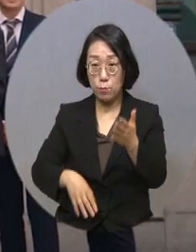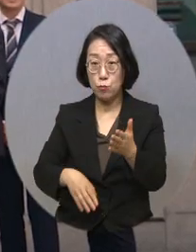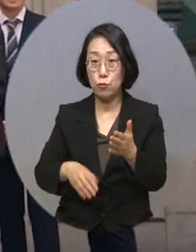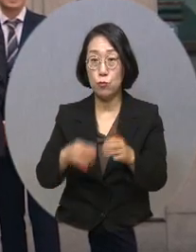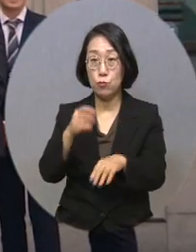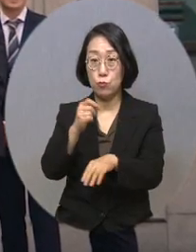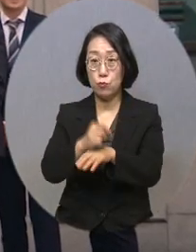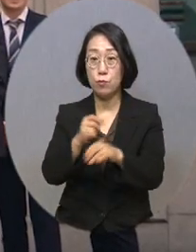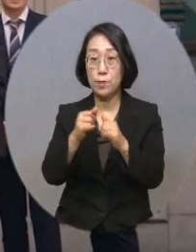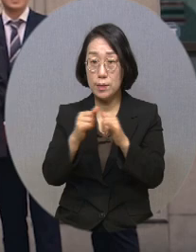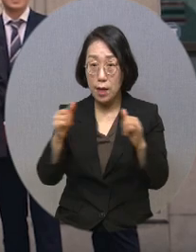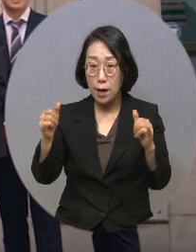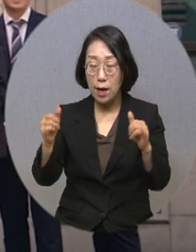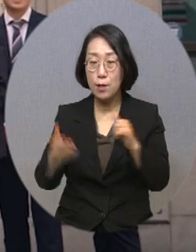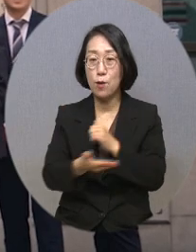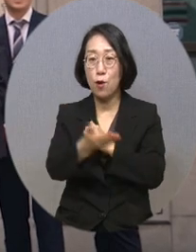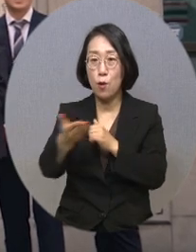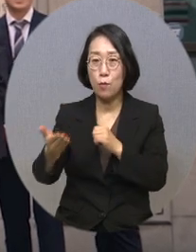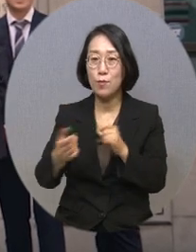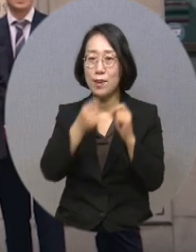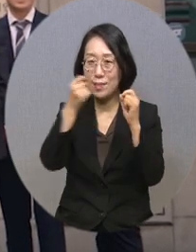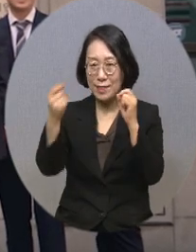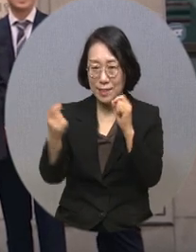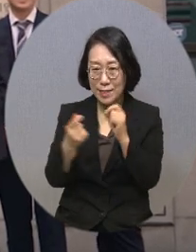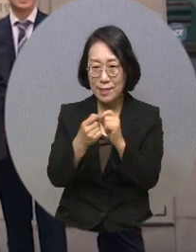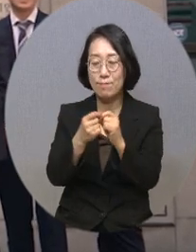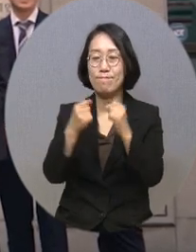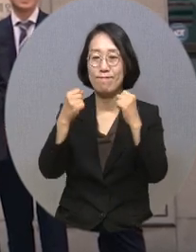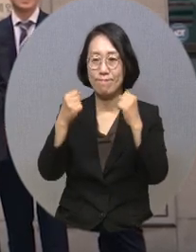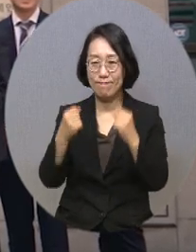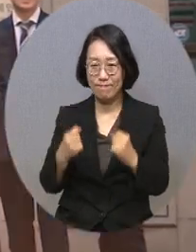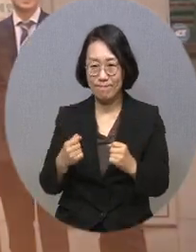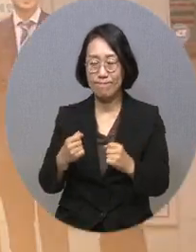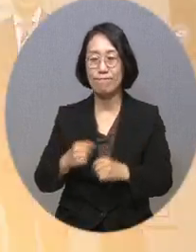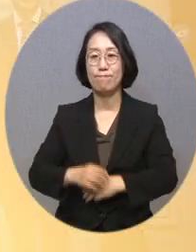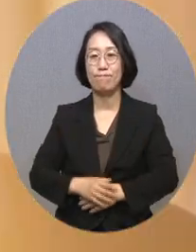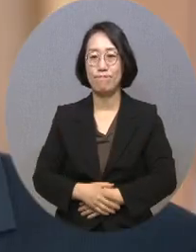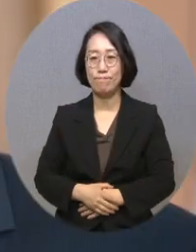언제나 국민 곁에 함께합니다.